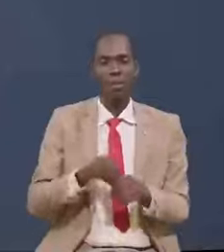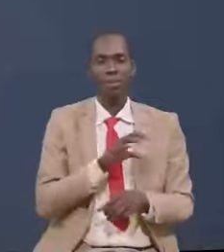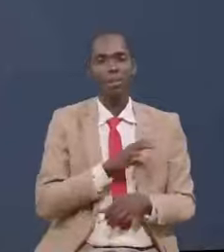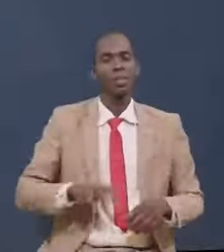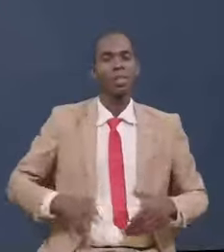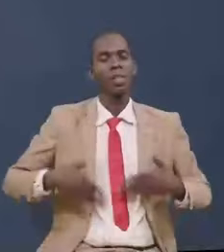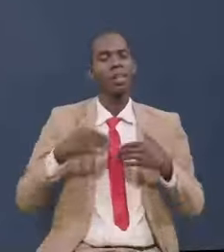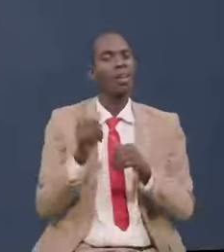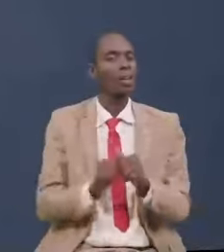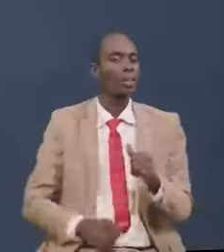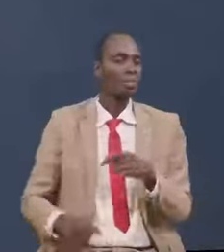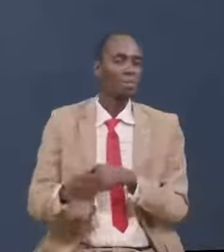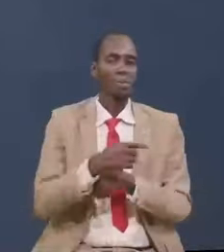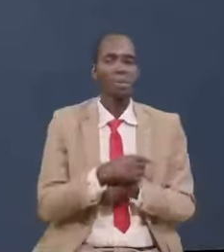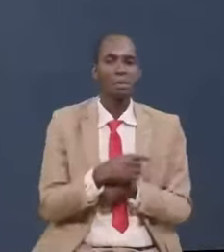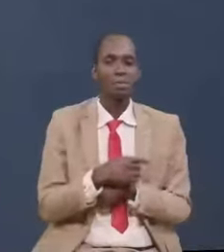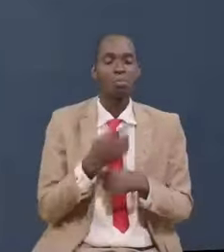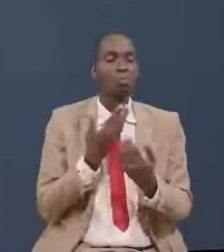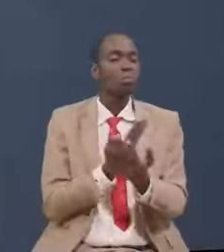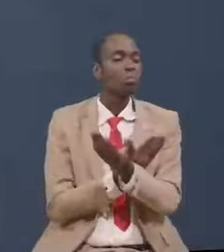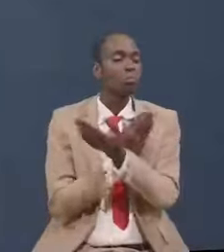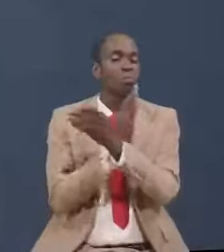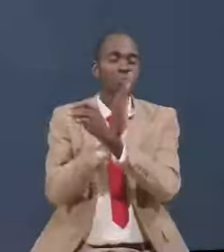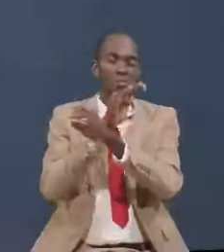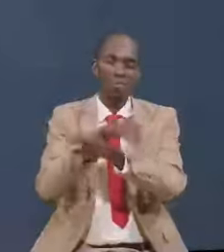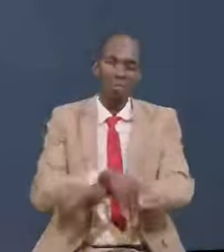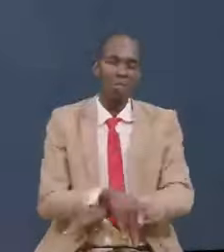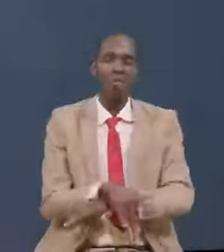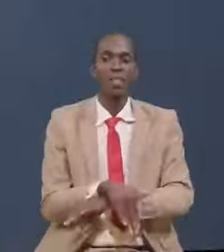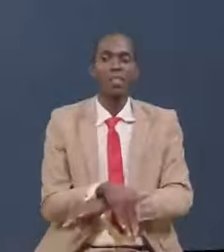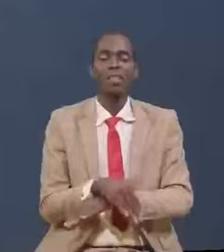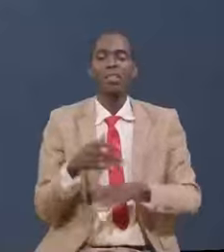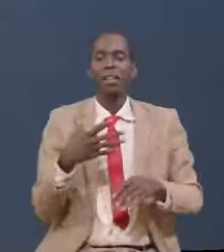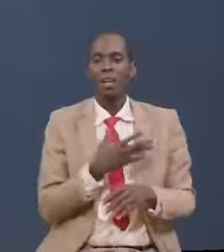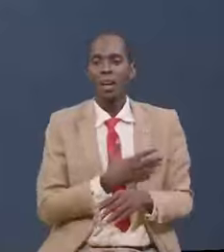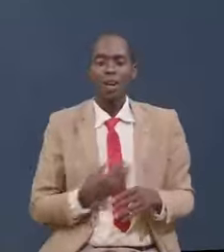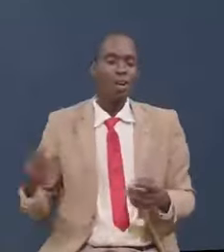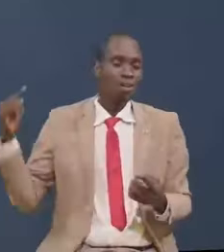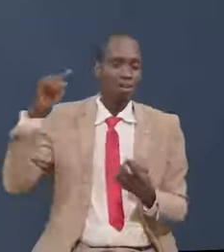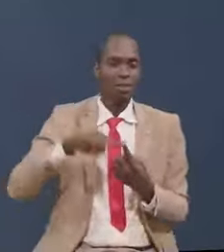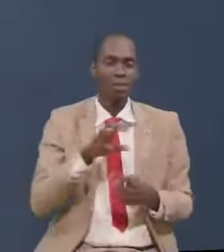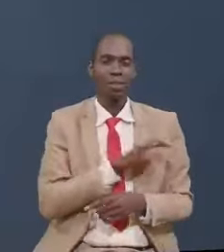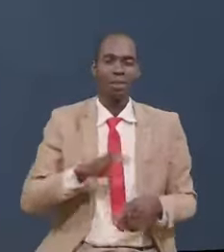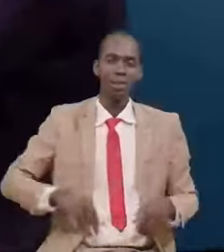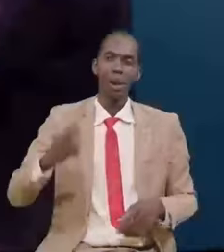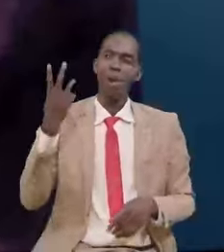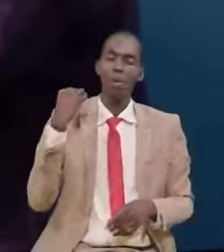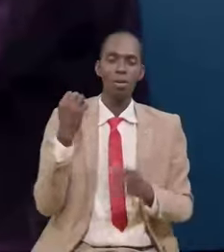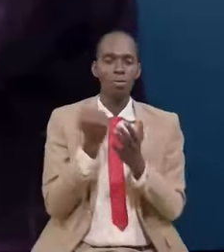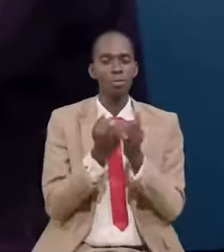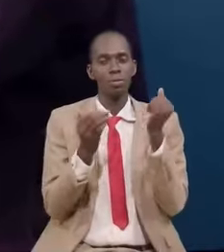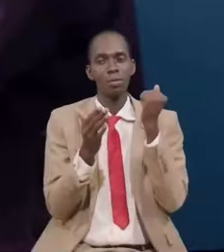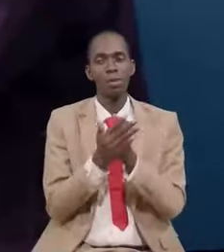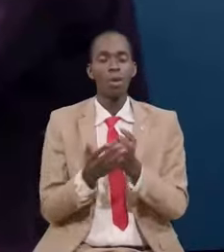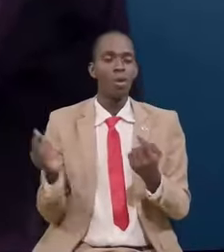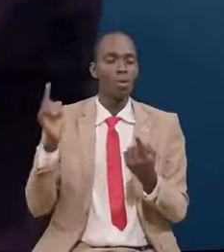Chaque jour, matin et soir, jusqu'à ce qu'il soit crucifié, jusqu'à